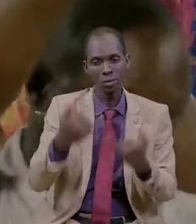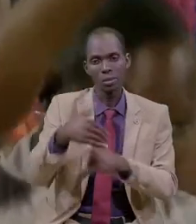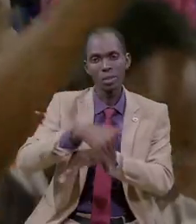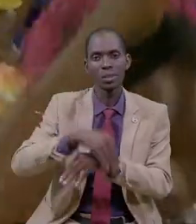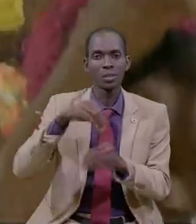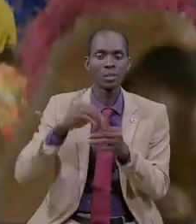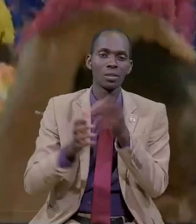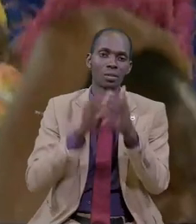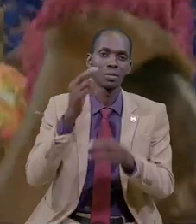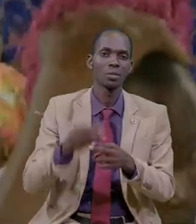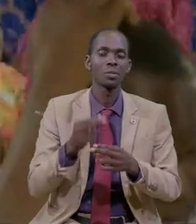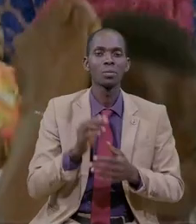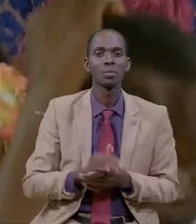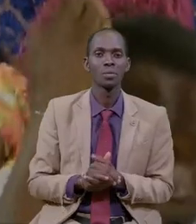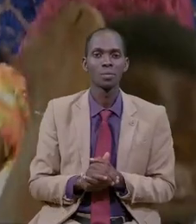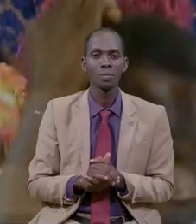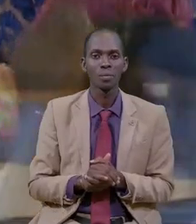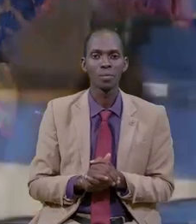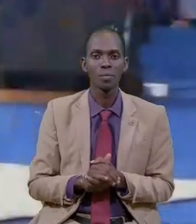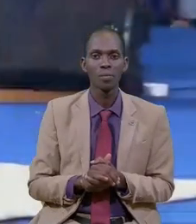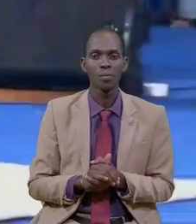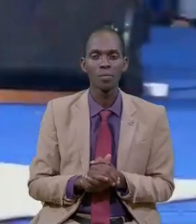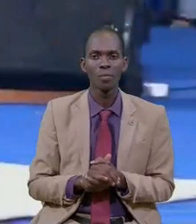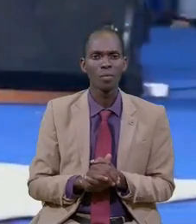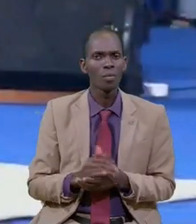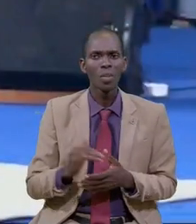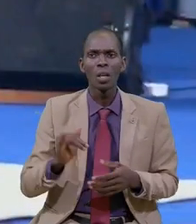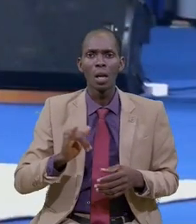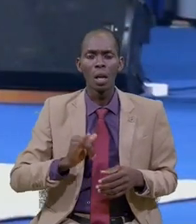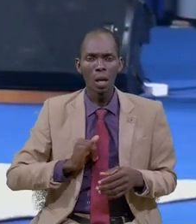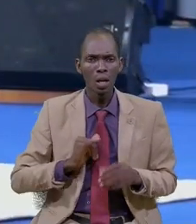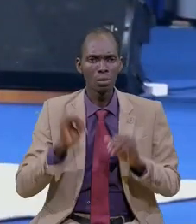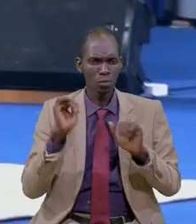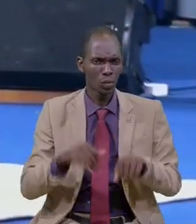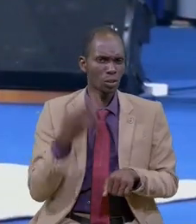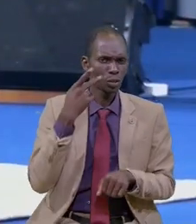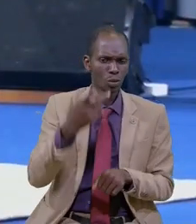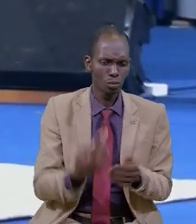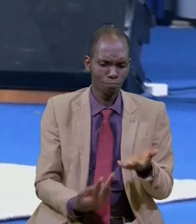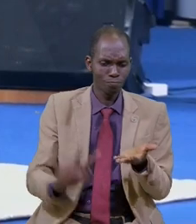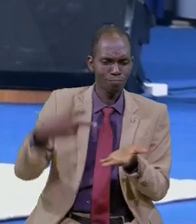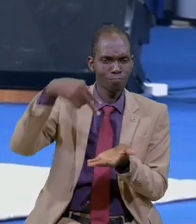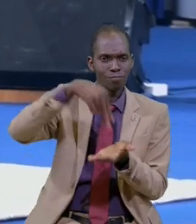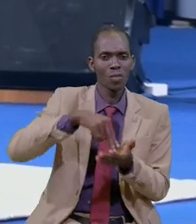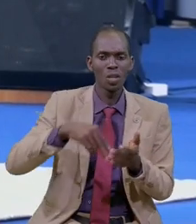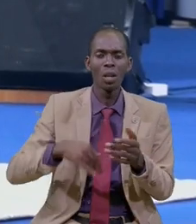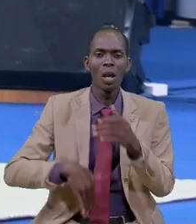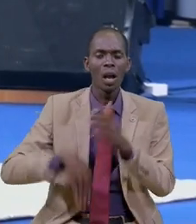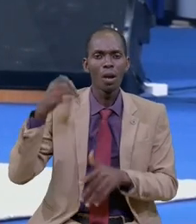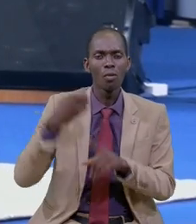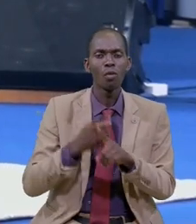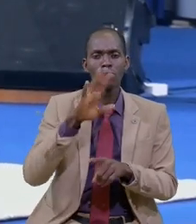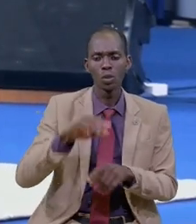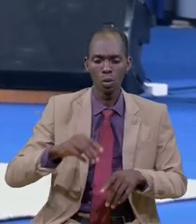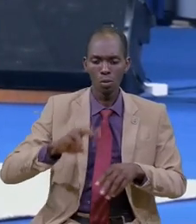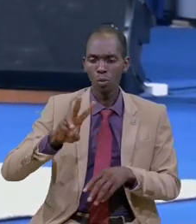allait partout guérissant les gens te parviendra ce soir. Rising up out of that wheelchair. Je te vois là-bas te lever de ton fauteuil roulant.